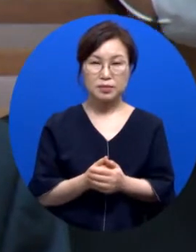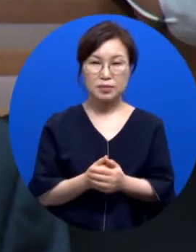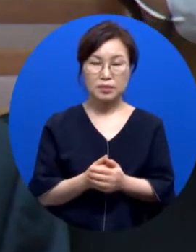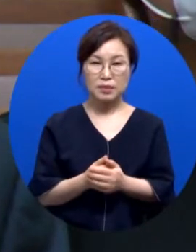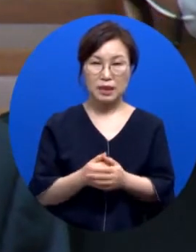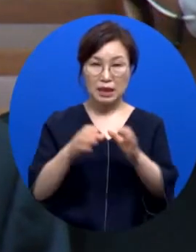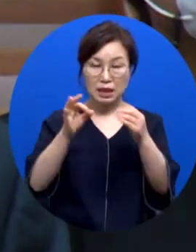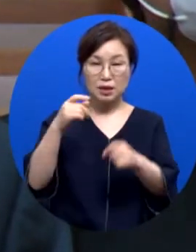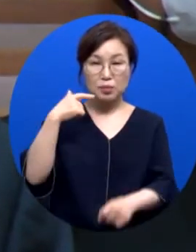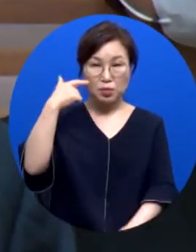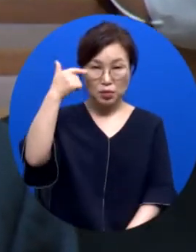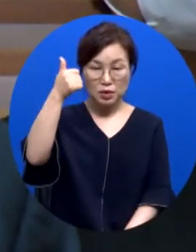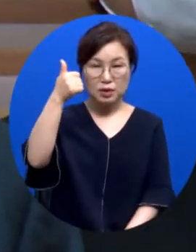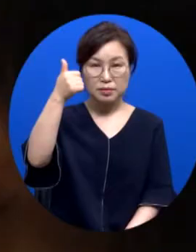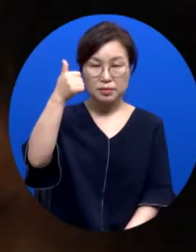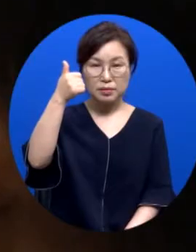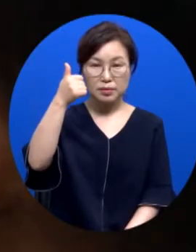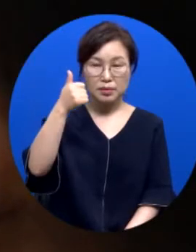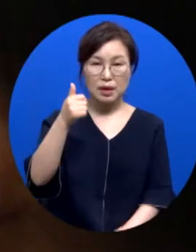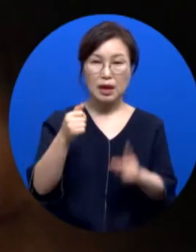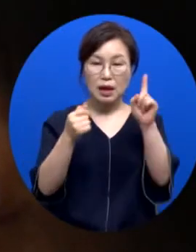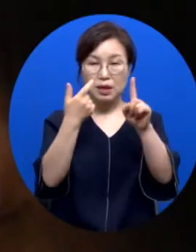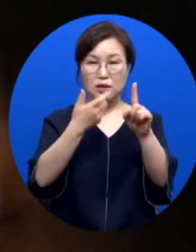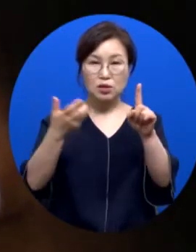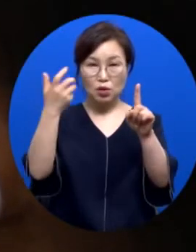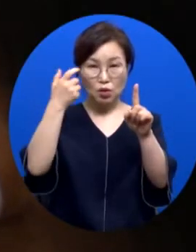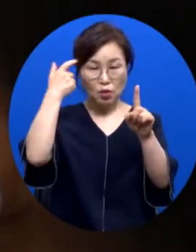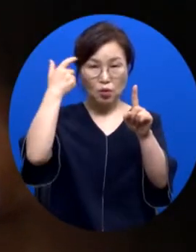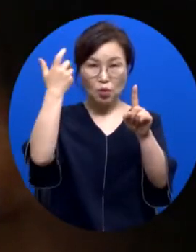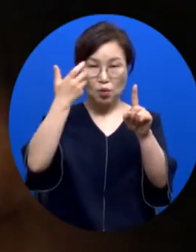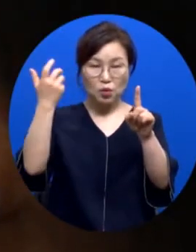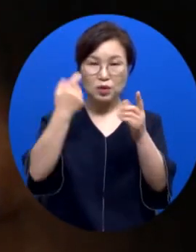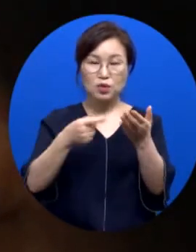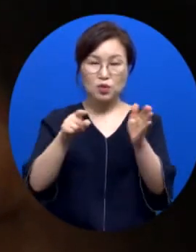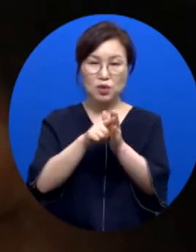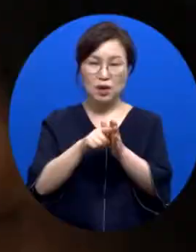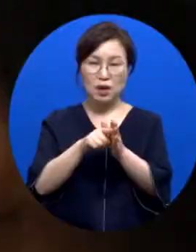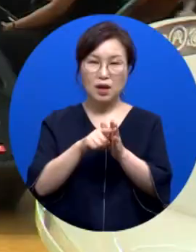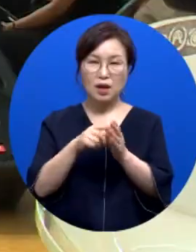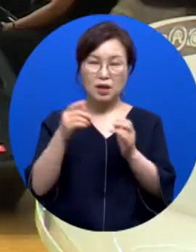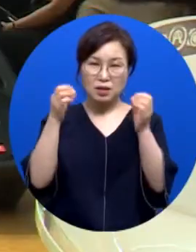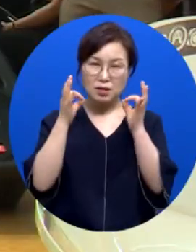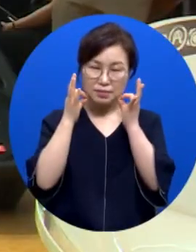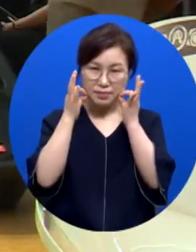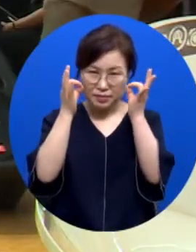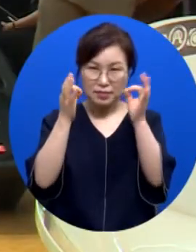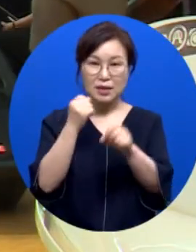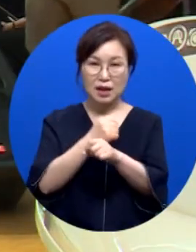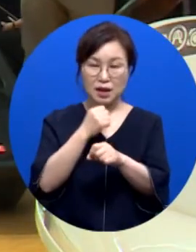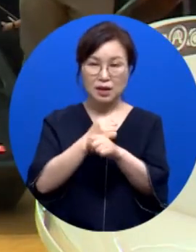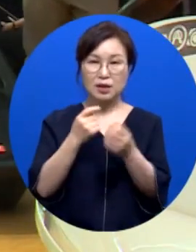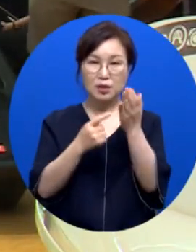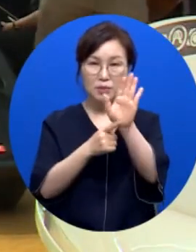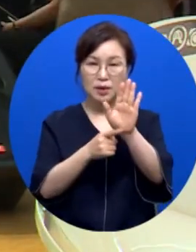전한 김성용 목사는 한 영혼을 위해 최선을 다해 헌신 하는 마음으로 다가가겠다 고 밝혔습니다